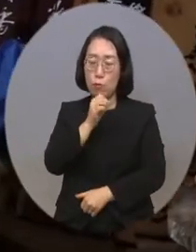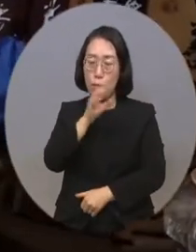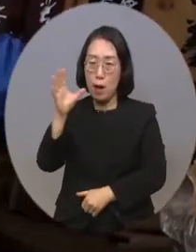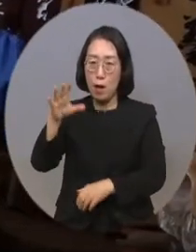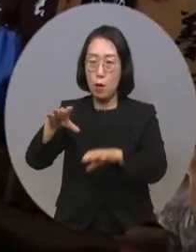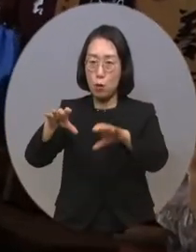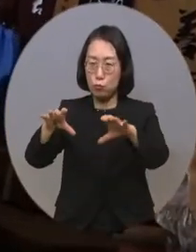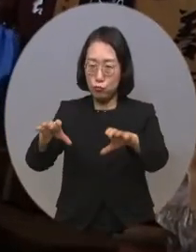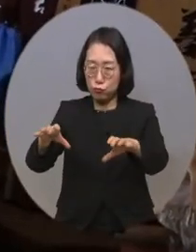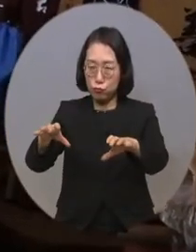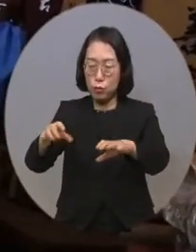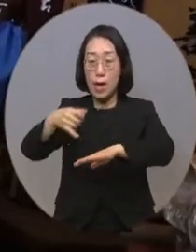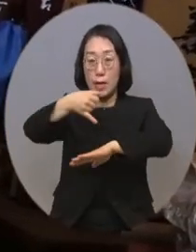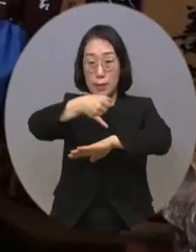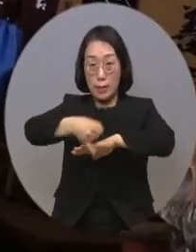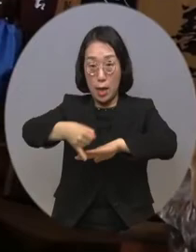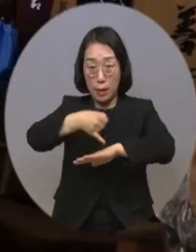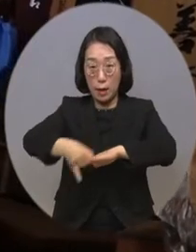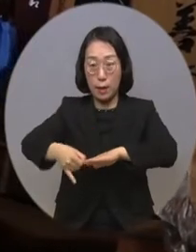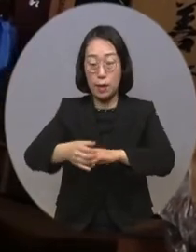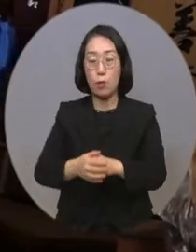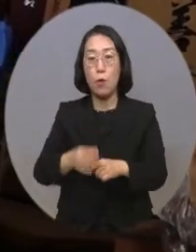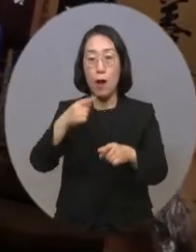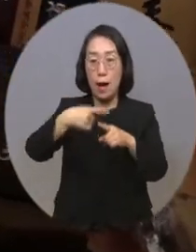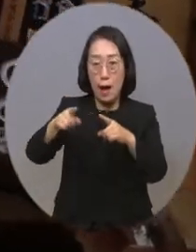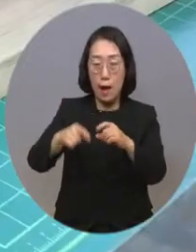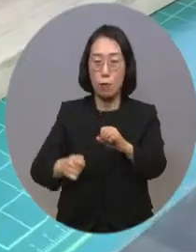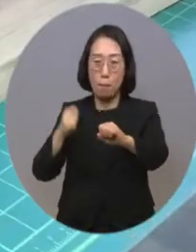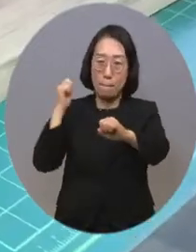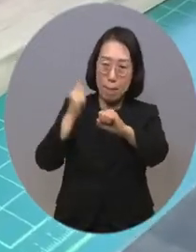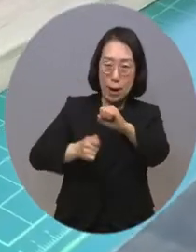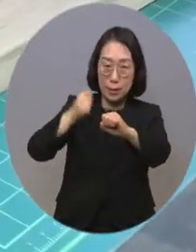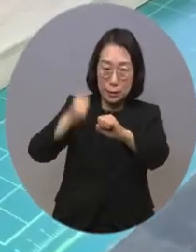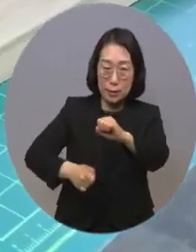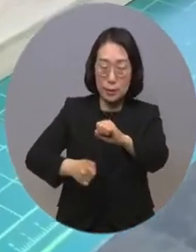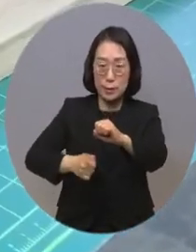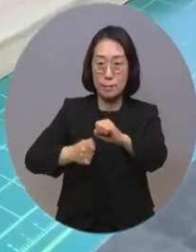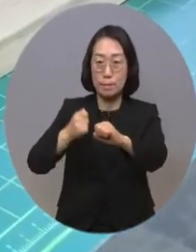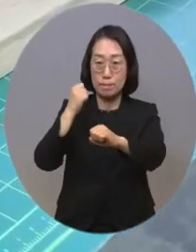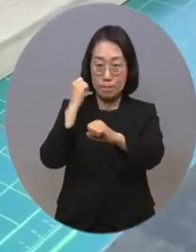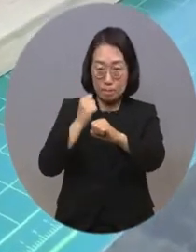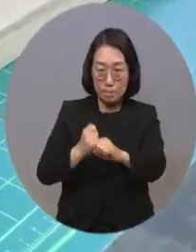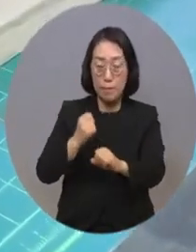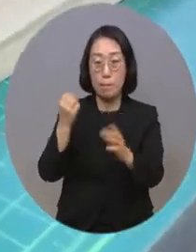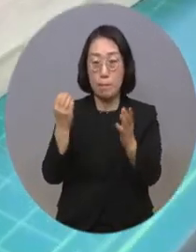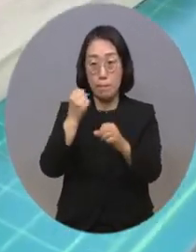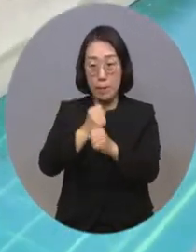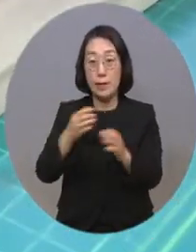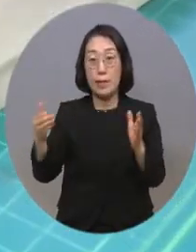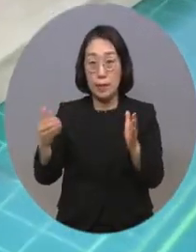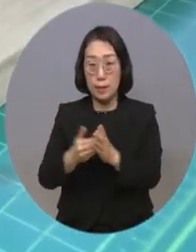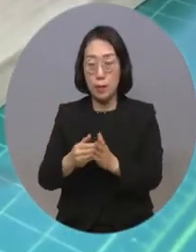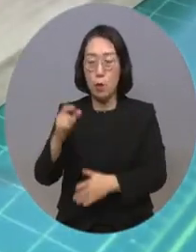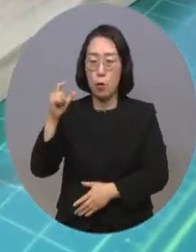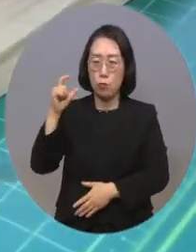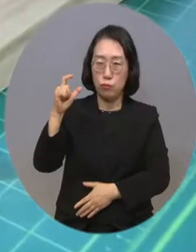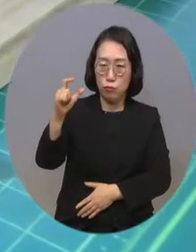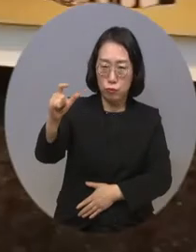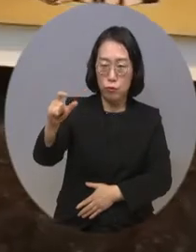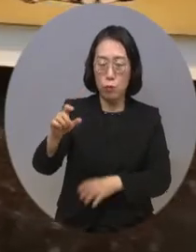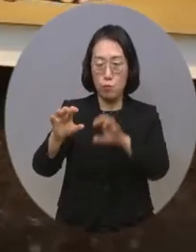나무를 재단하고 칼과 망치를 이용해 새기기를 마친 작품들은 보존성과 입체감을